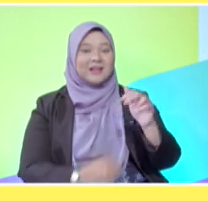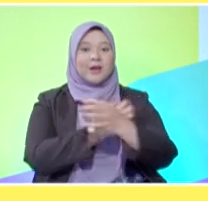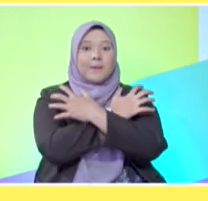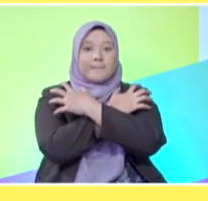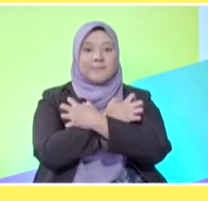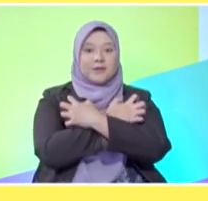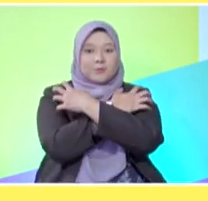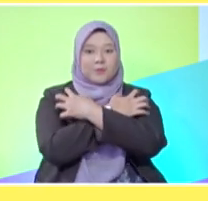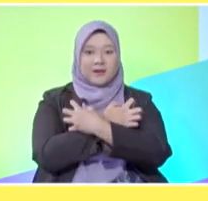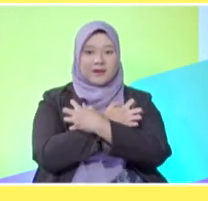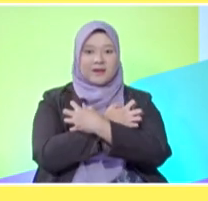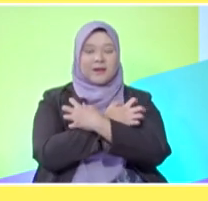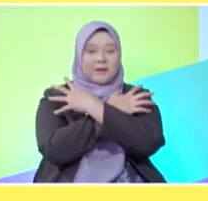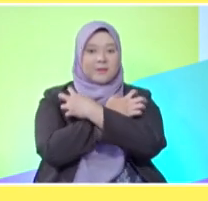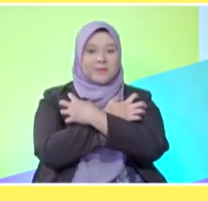ini beruang